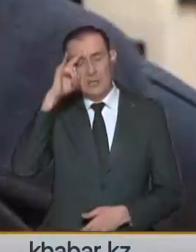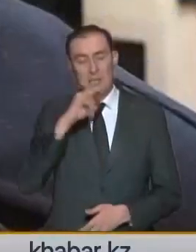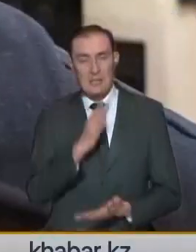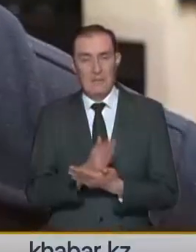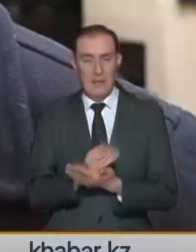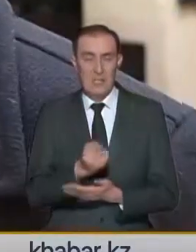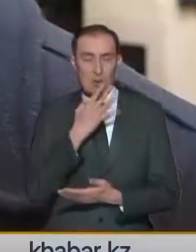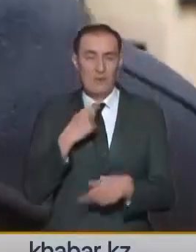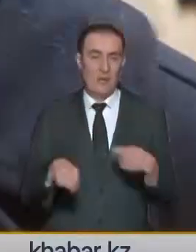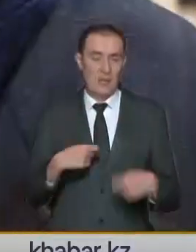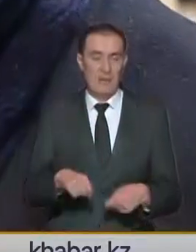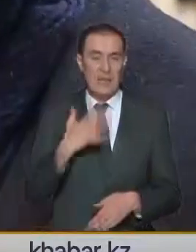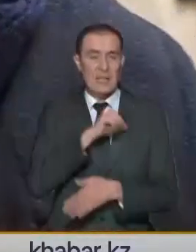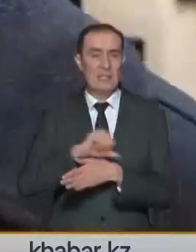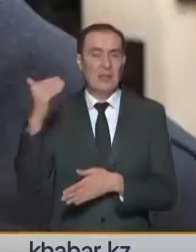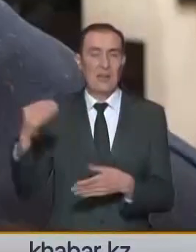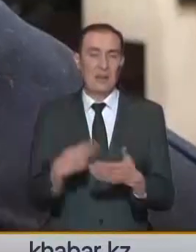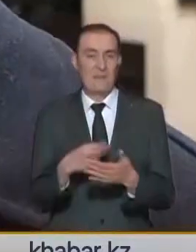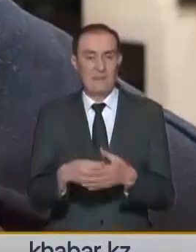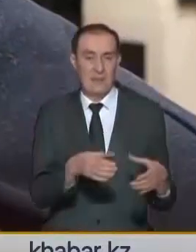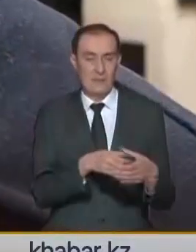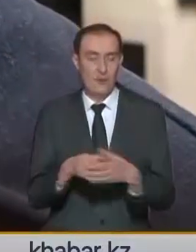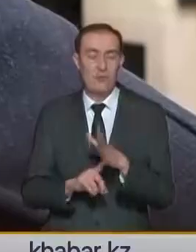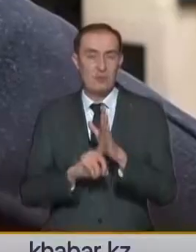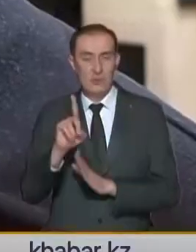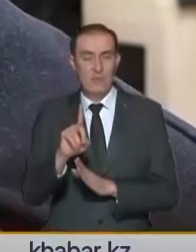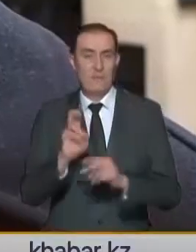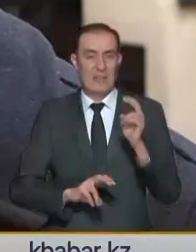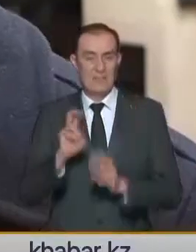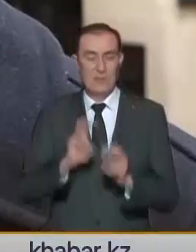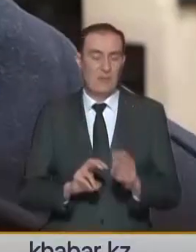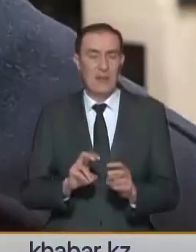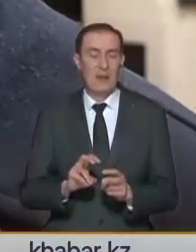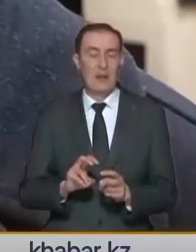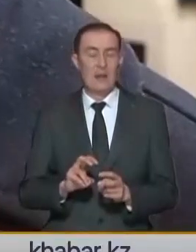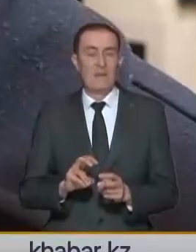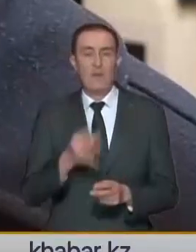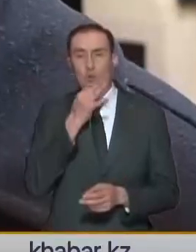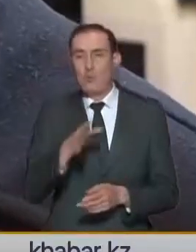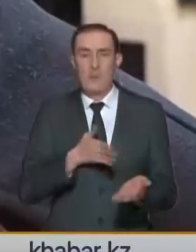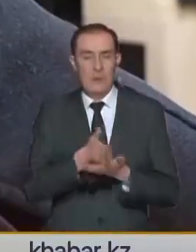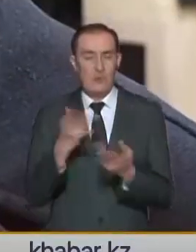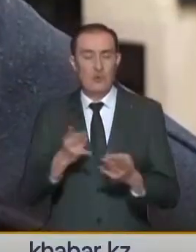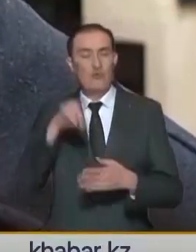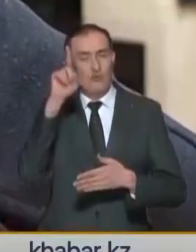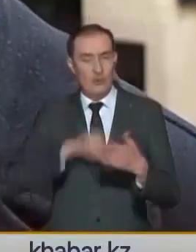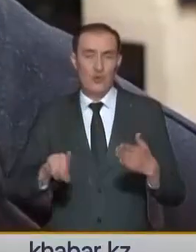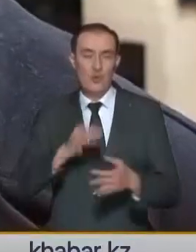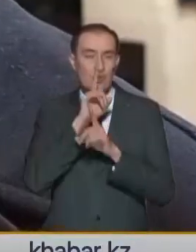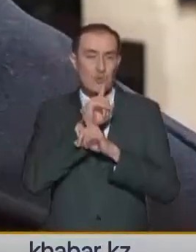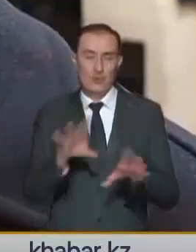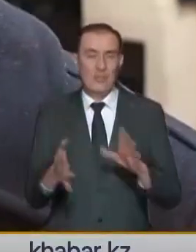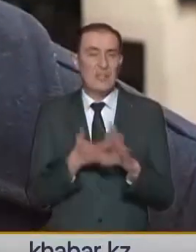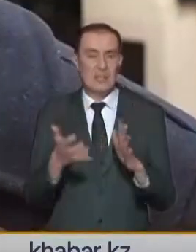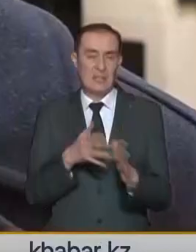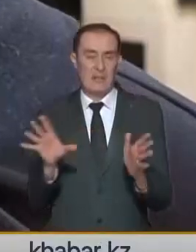является надежным рынком для иностранных инвесторов. Чтобы запустить производство, неважно в какой сфере, им нужна уверенность, что не будет